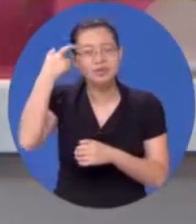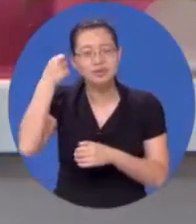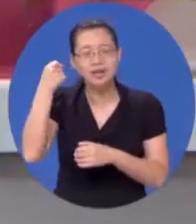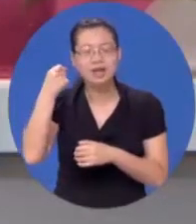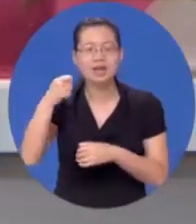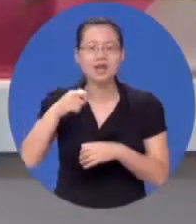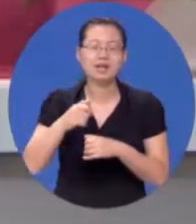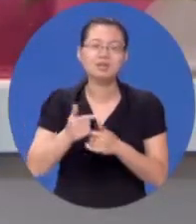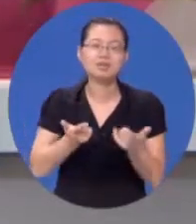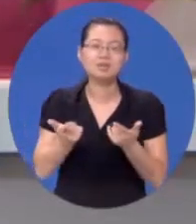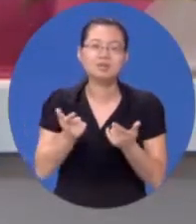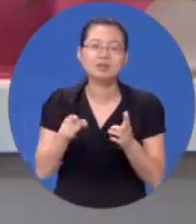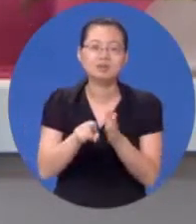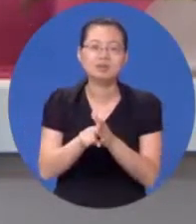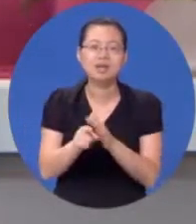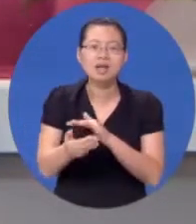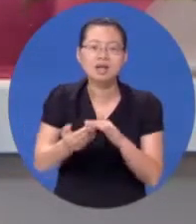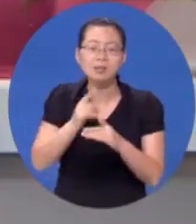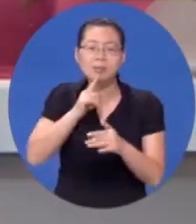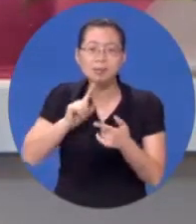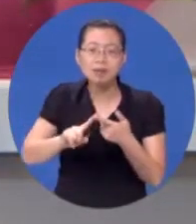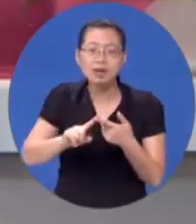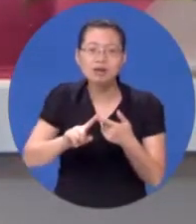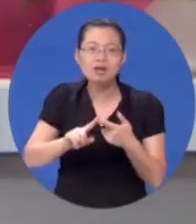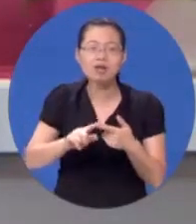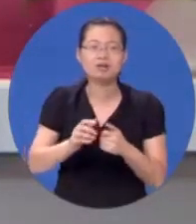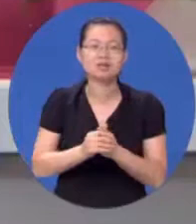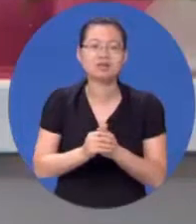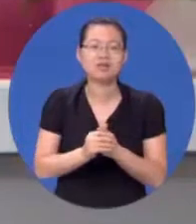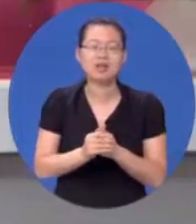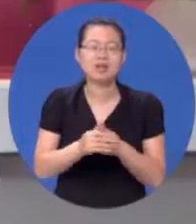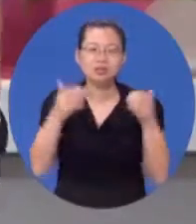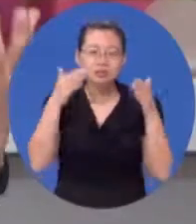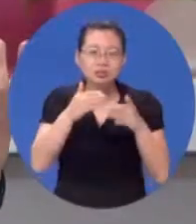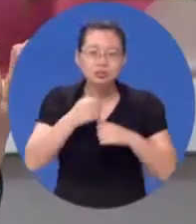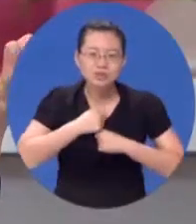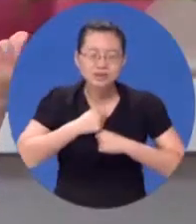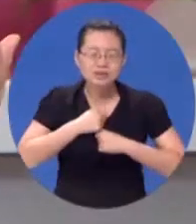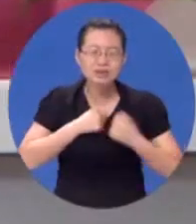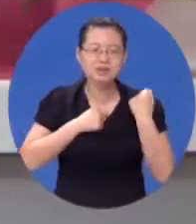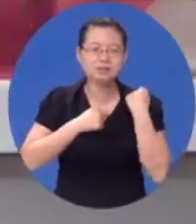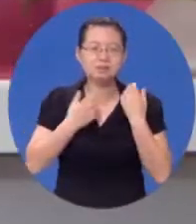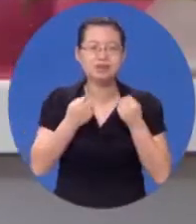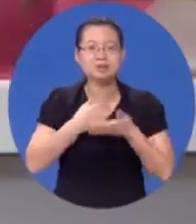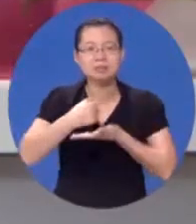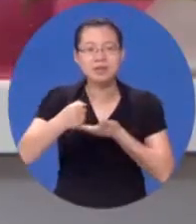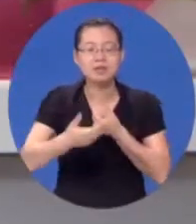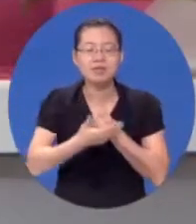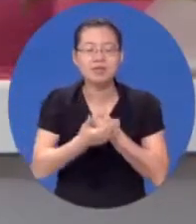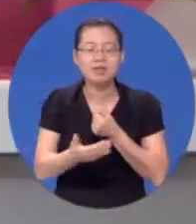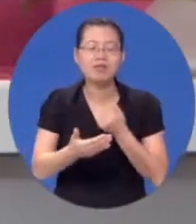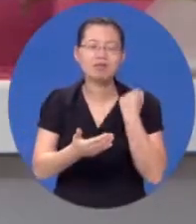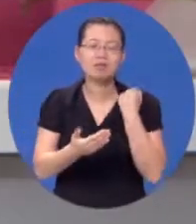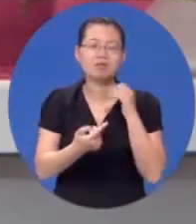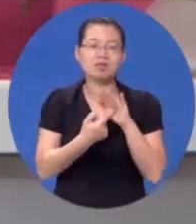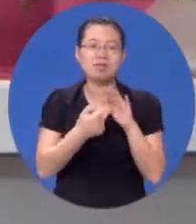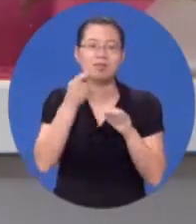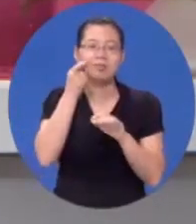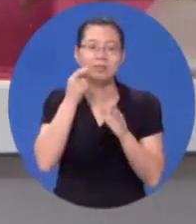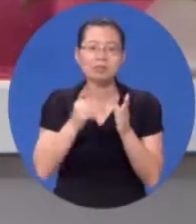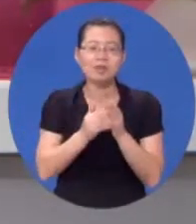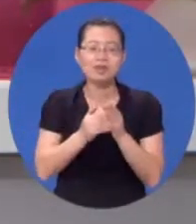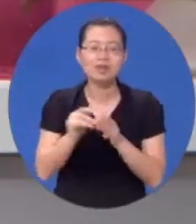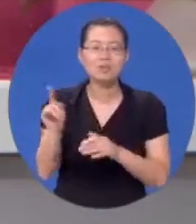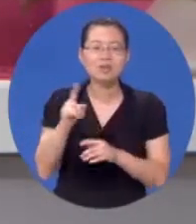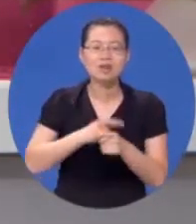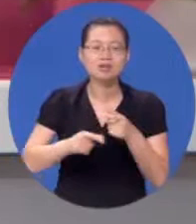생각들을 다스리기 위해서 아까 말씀드린 또 그런 주의 에너지가 많이 뺏겨요. 그러니까 이제 지 실력을 다 발휘하지 못하죠. 그래서